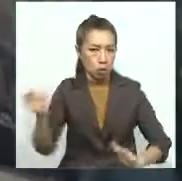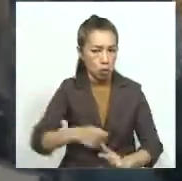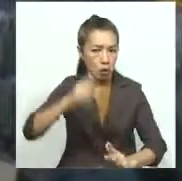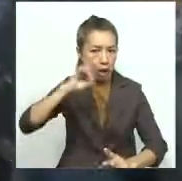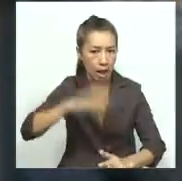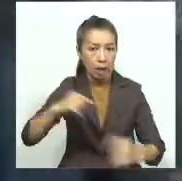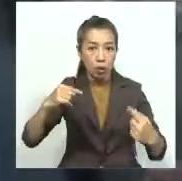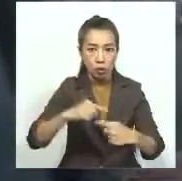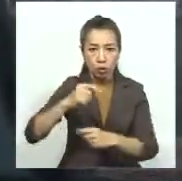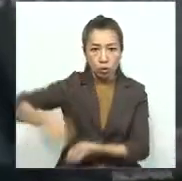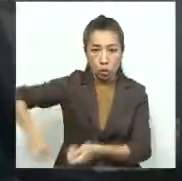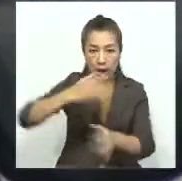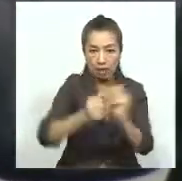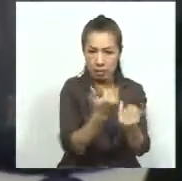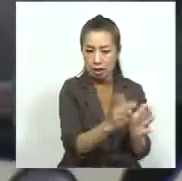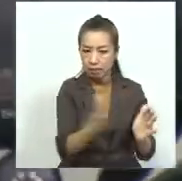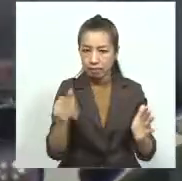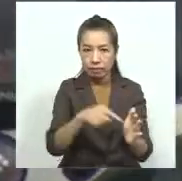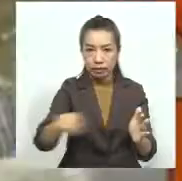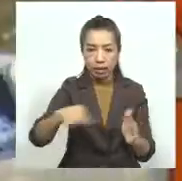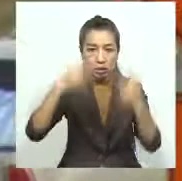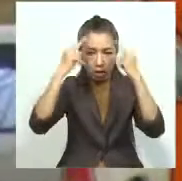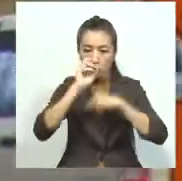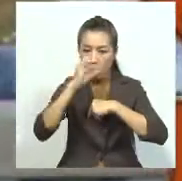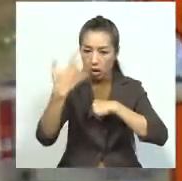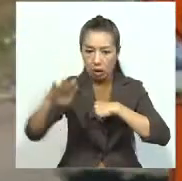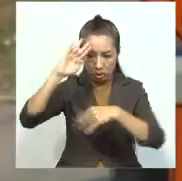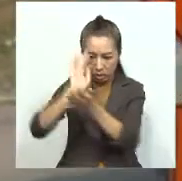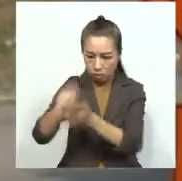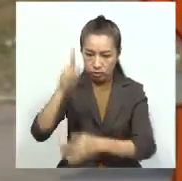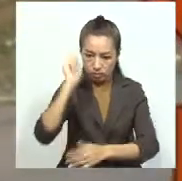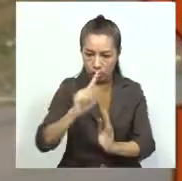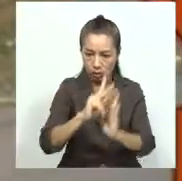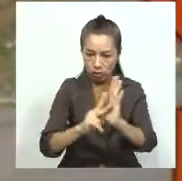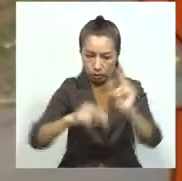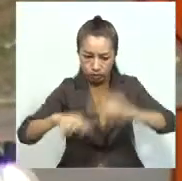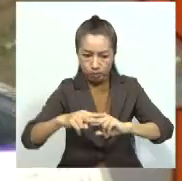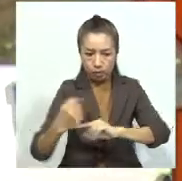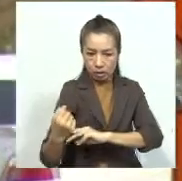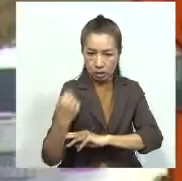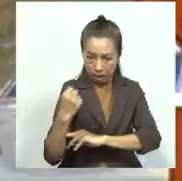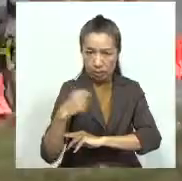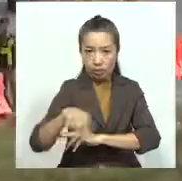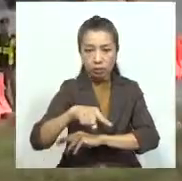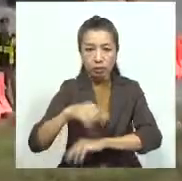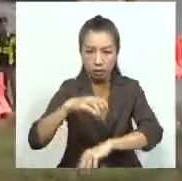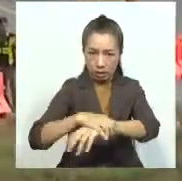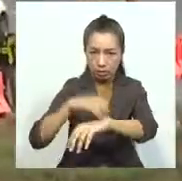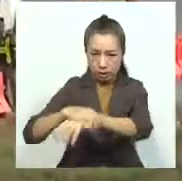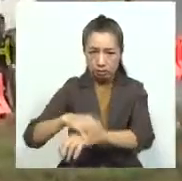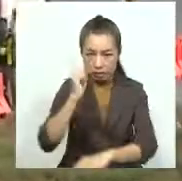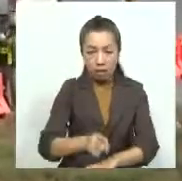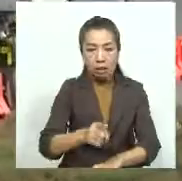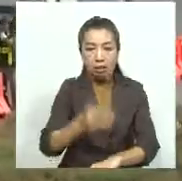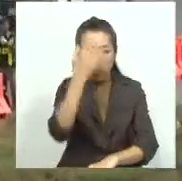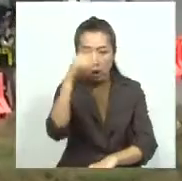กาลสงกรานต์ปีนี้นายกรัฐมนตรีได้เน้นย้ำเจ้าหน้าที่ตำรวจต้องเข้มงวดกับผู้ที่กระทำผิดกฎหมายที่ทำ